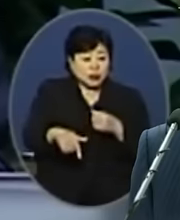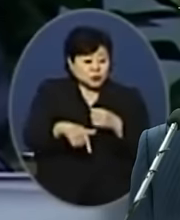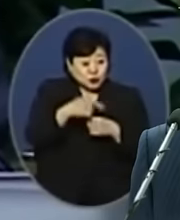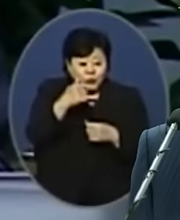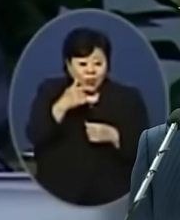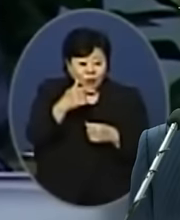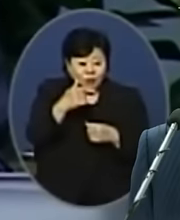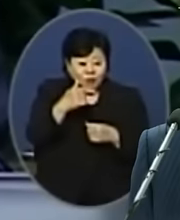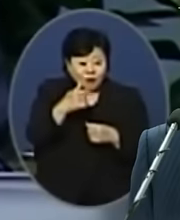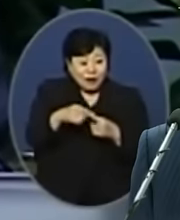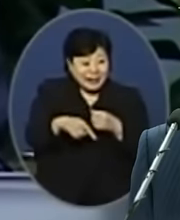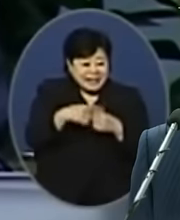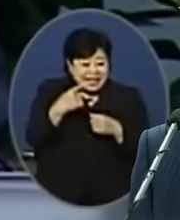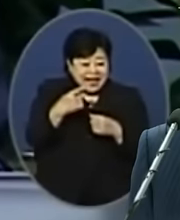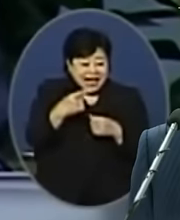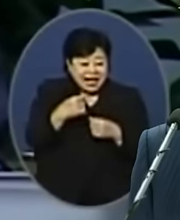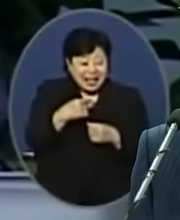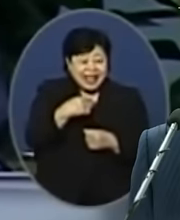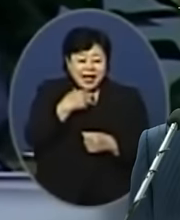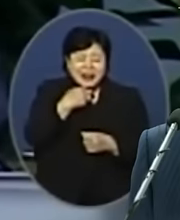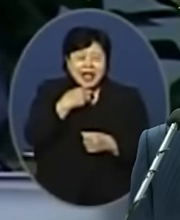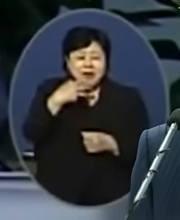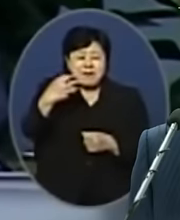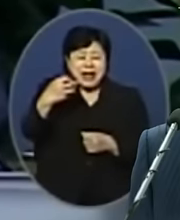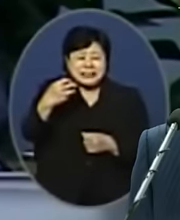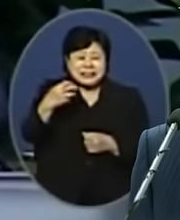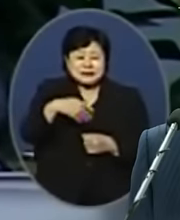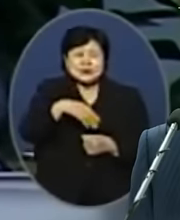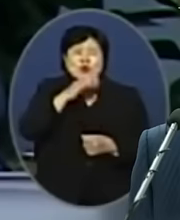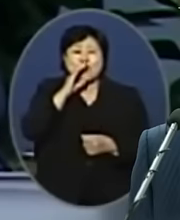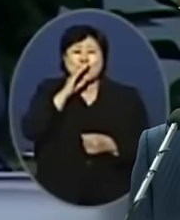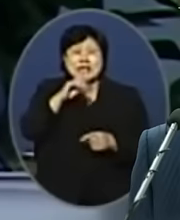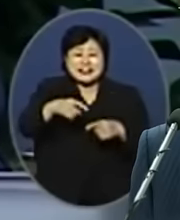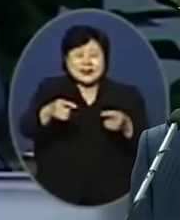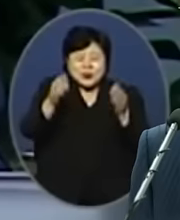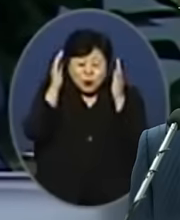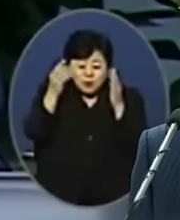초등학교 1학년에 83명의 노인이 데려와서 공부를 해요.